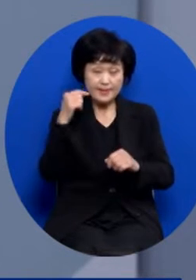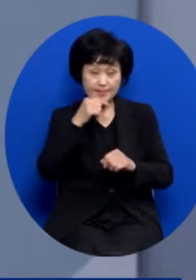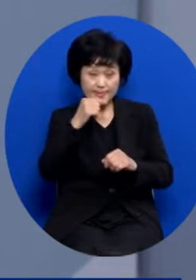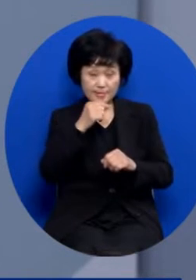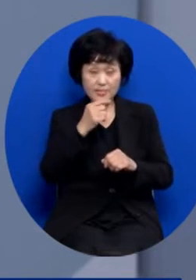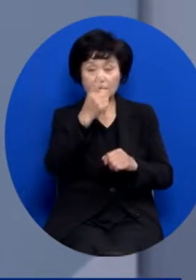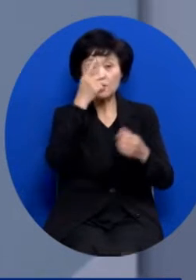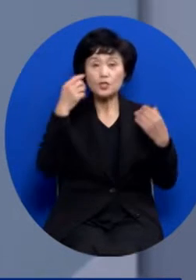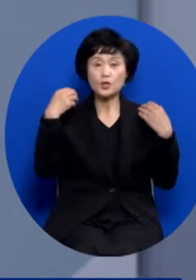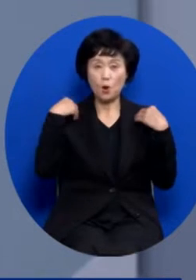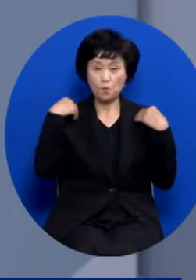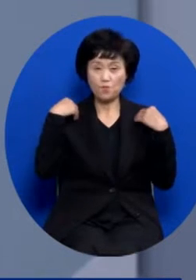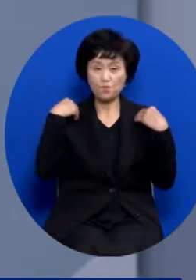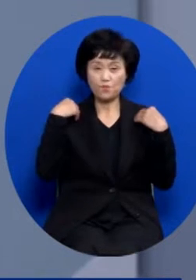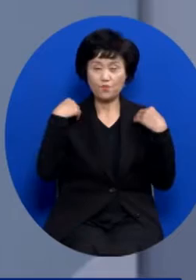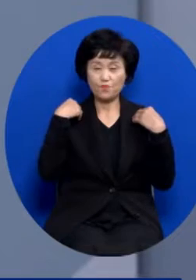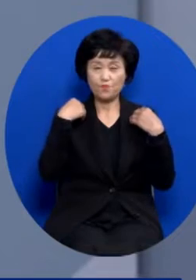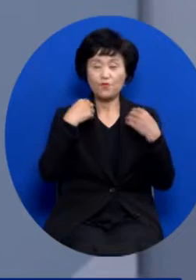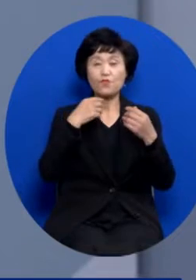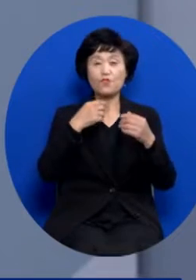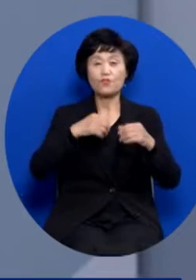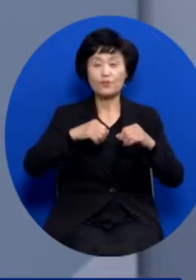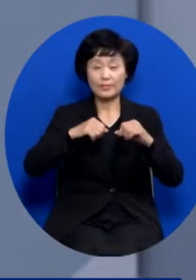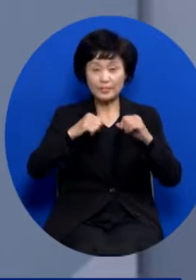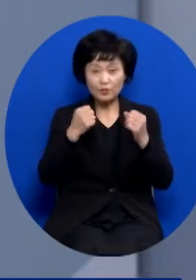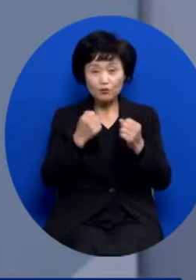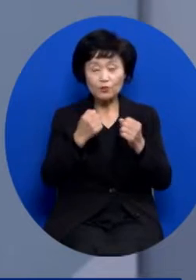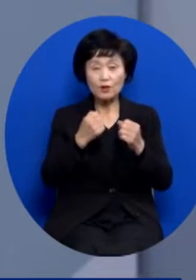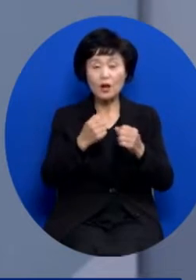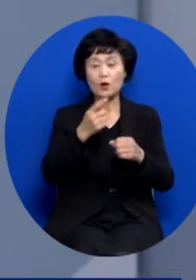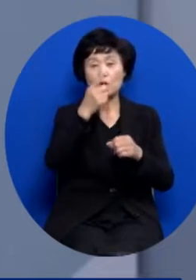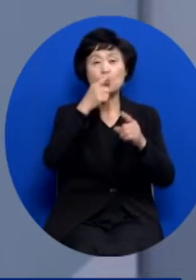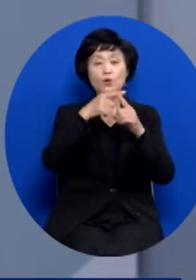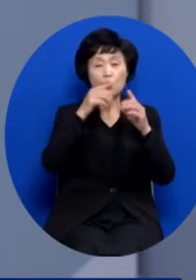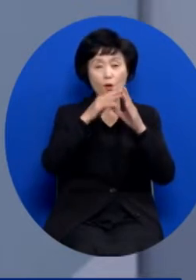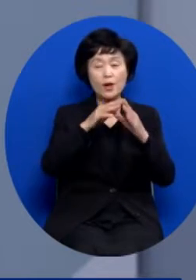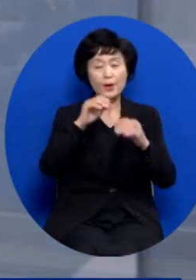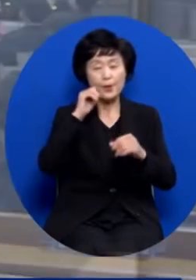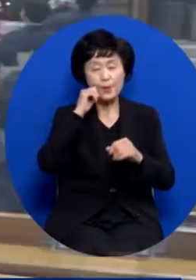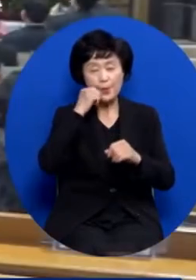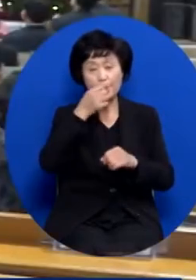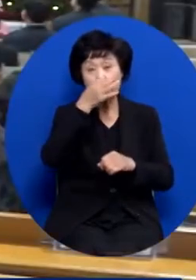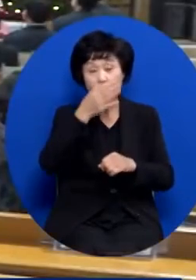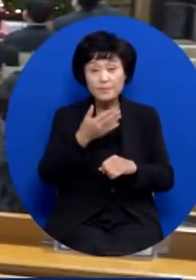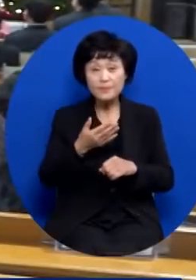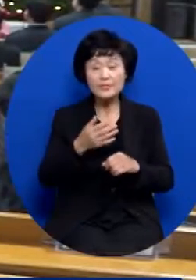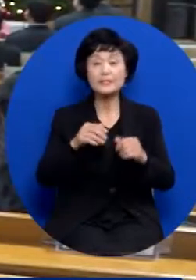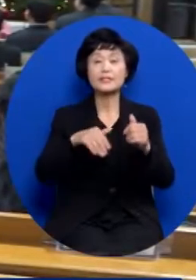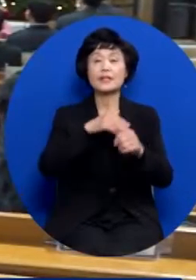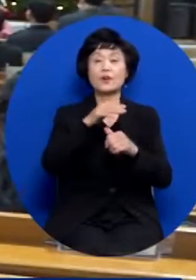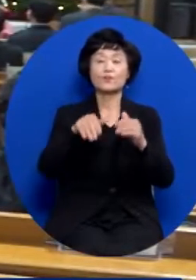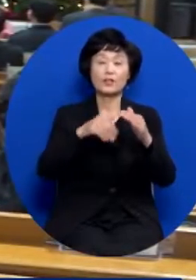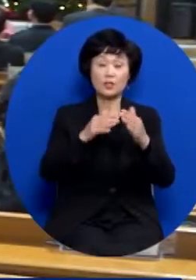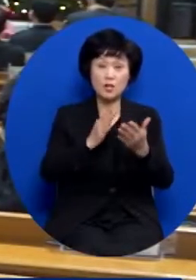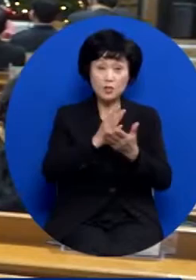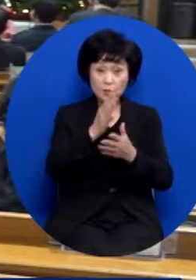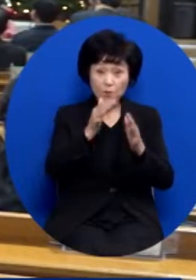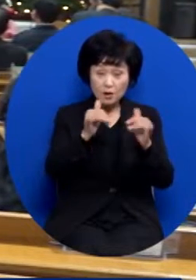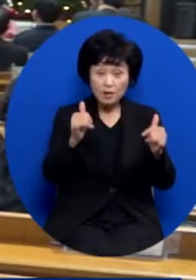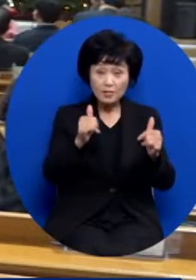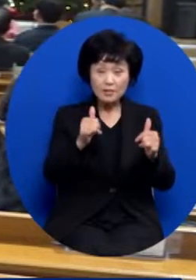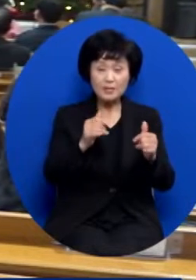믿고 따르면서 좀 교회가 어렵고 힘들지만 전문가들의 이야기를